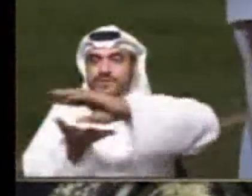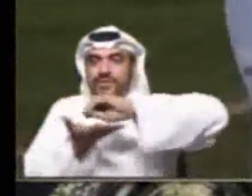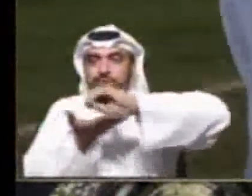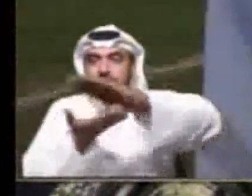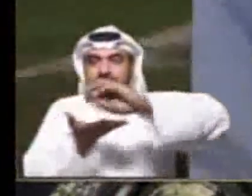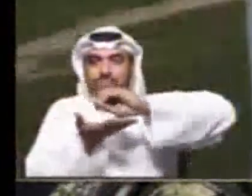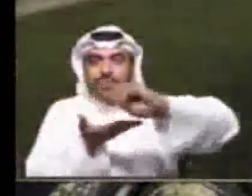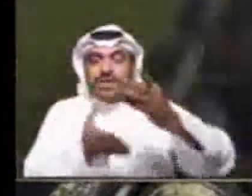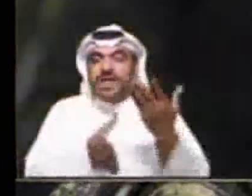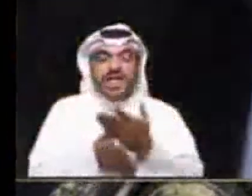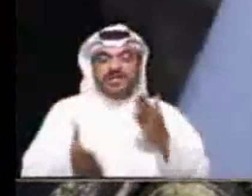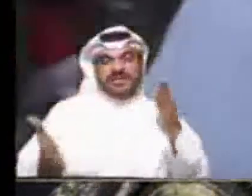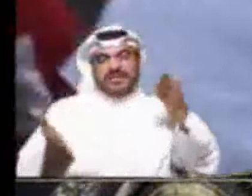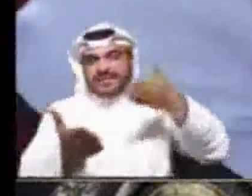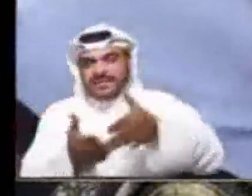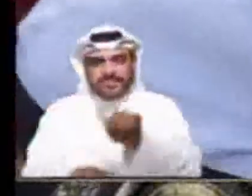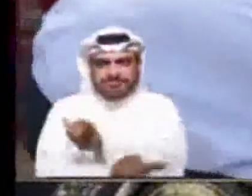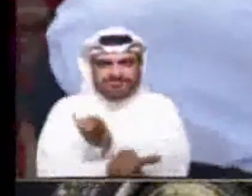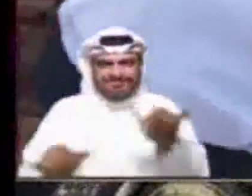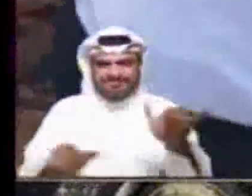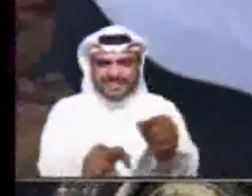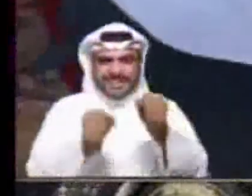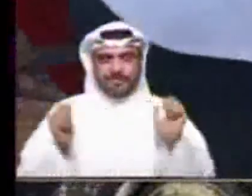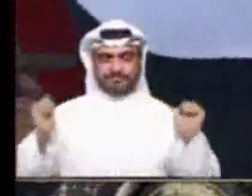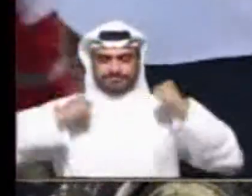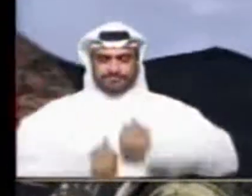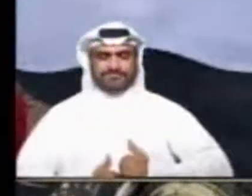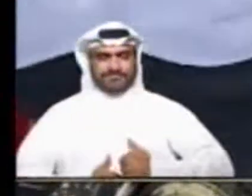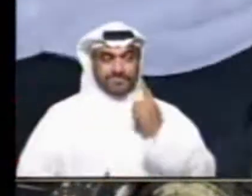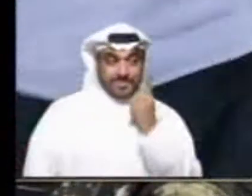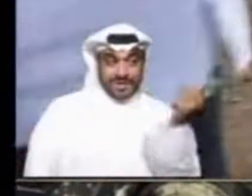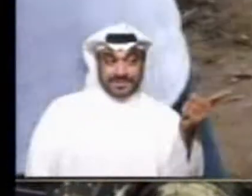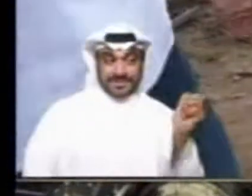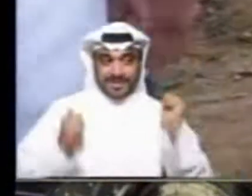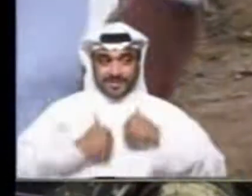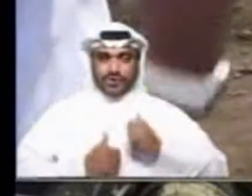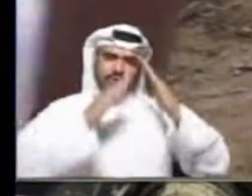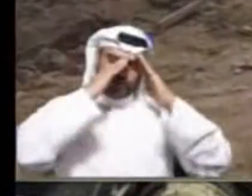التي يصعب الوصول إليها، مرتديا زيهم باذلا معهم.